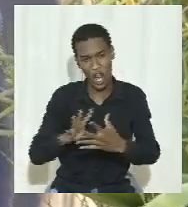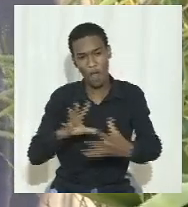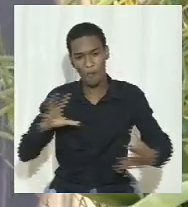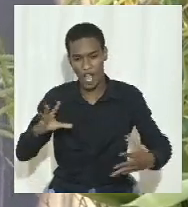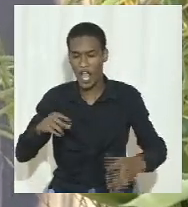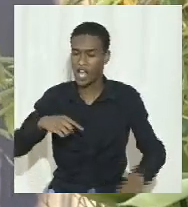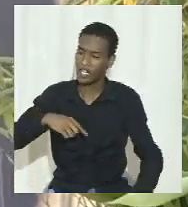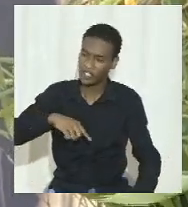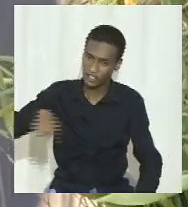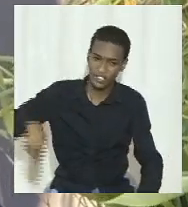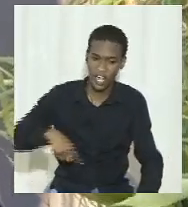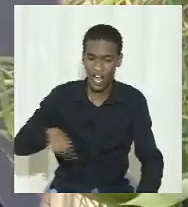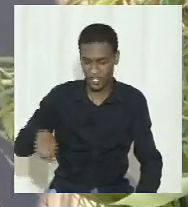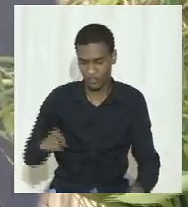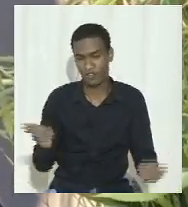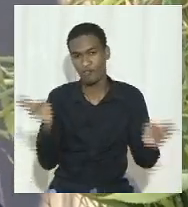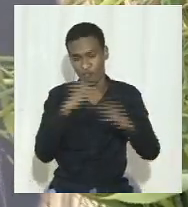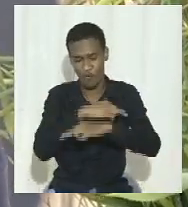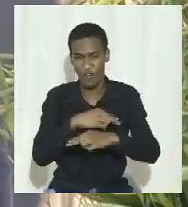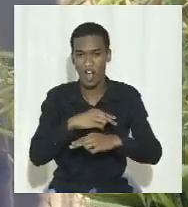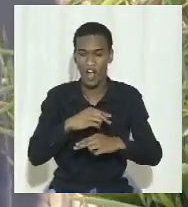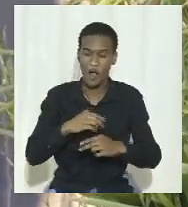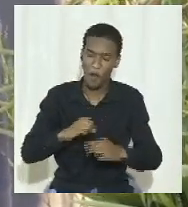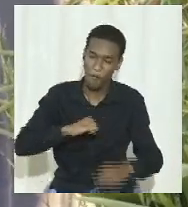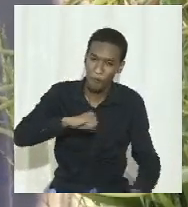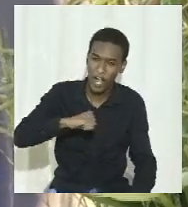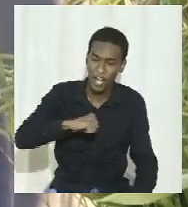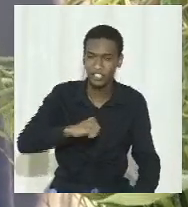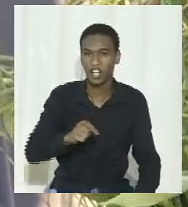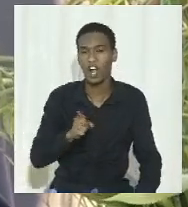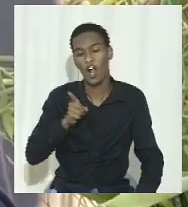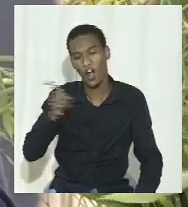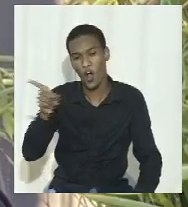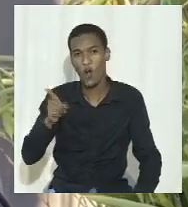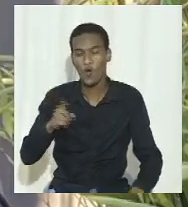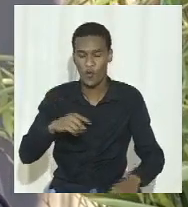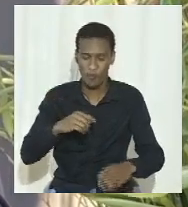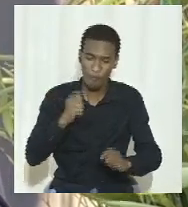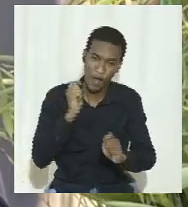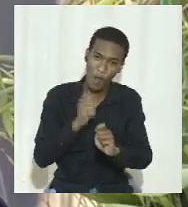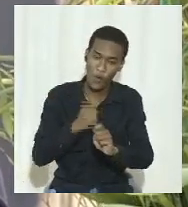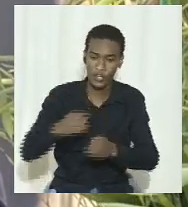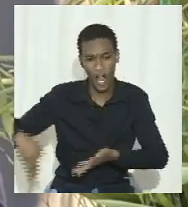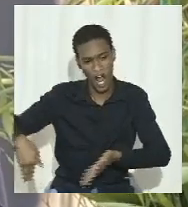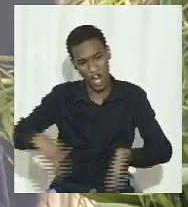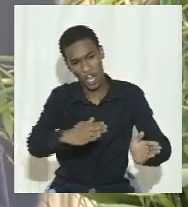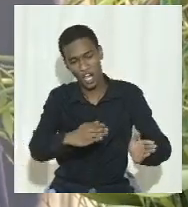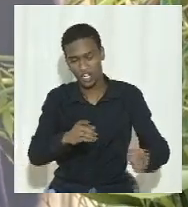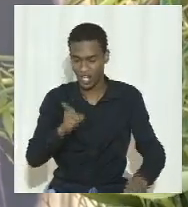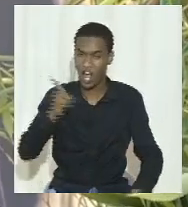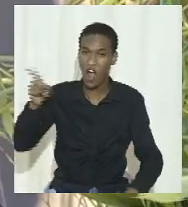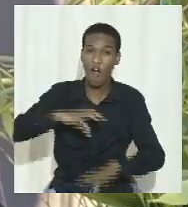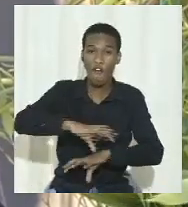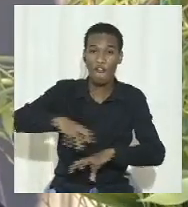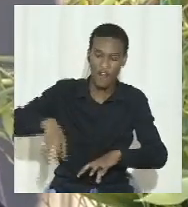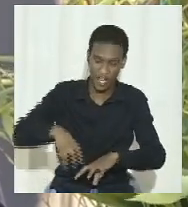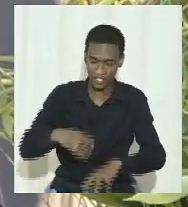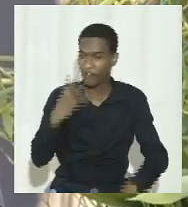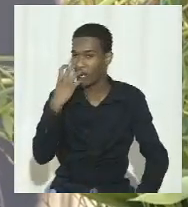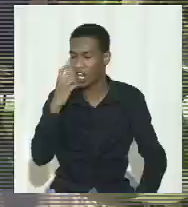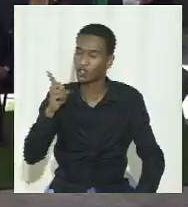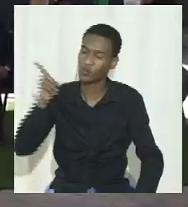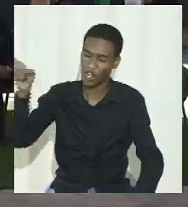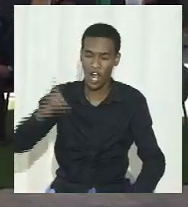izahay hanodinana ireo milina hanamboarana ny lalana ato anatin'ny faritra Matsiatra ambony